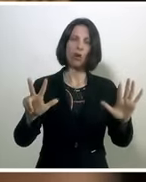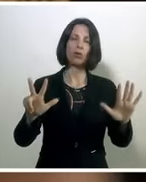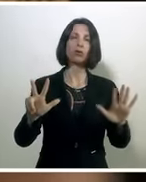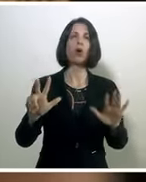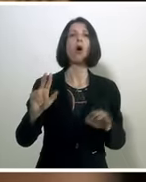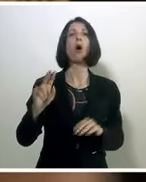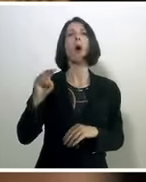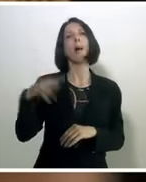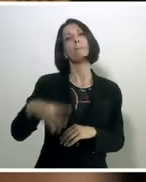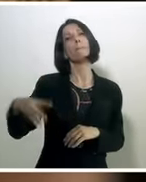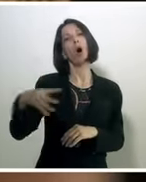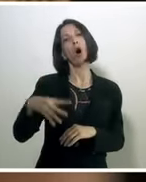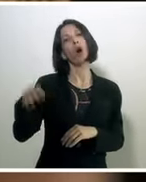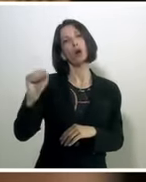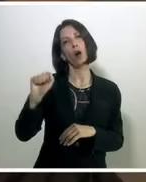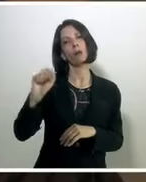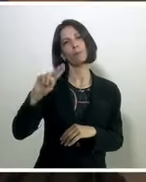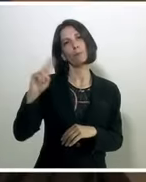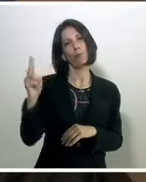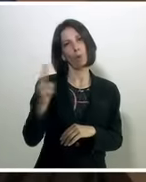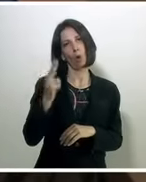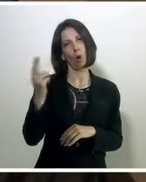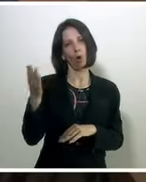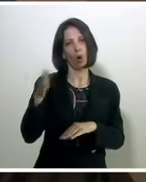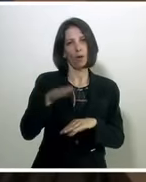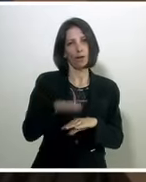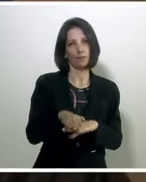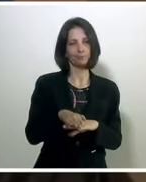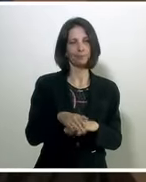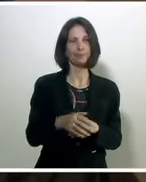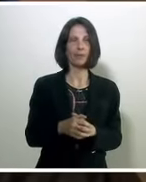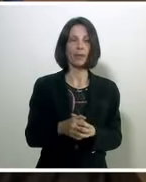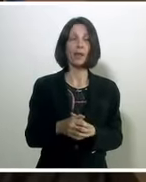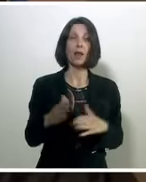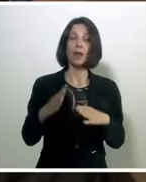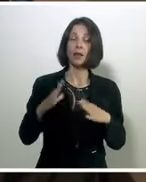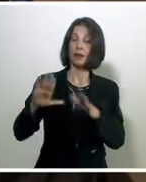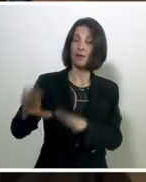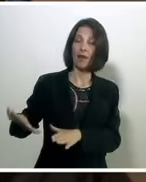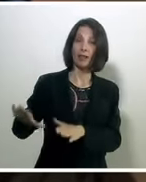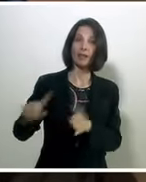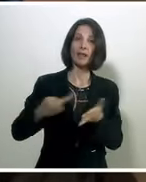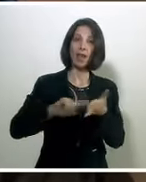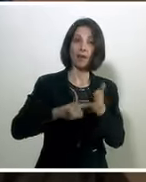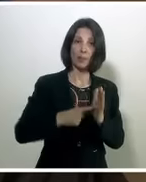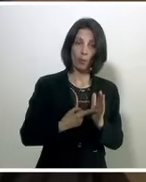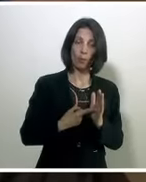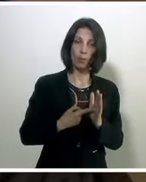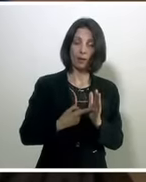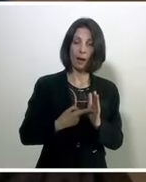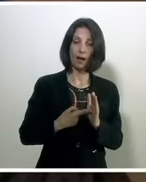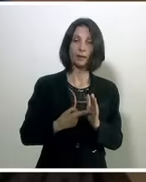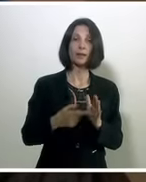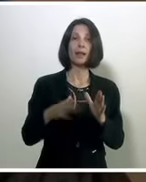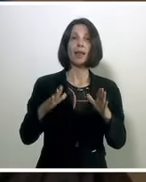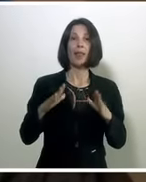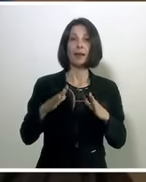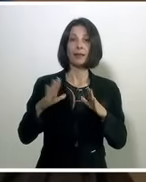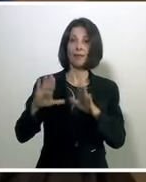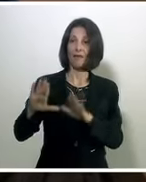Moro Ma la difesa della Repubblica dei suoi principi e delle sue leggi aveva la priorità anche sulla vita dei